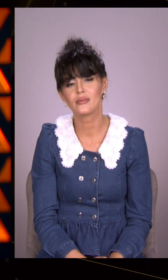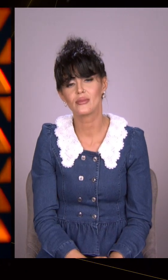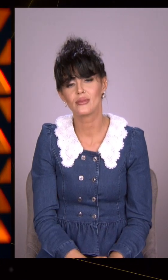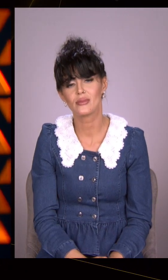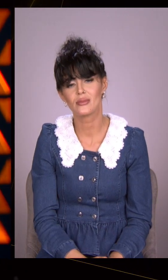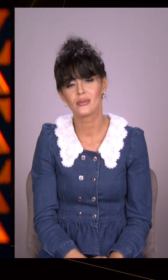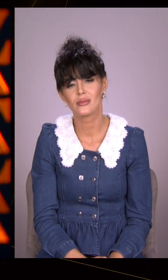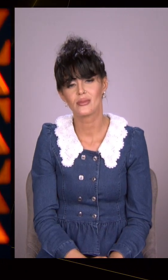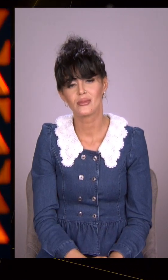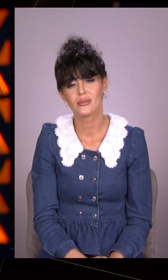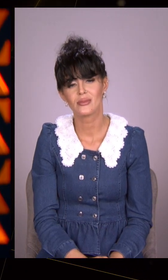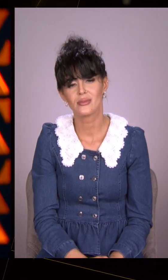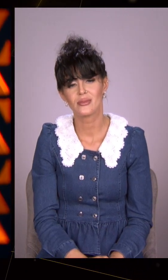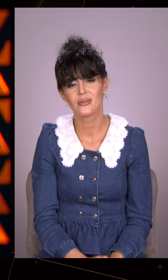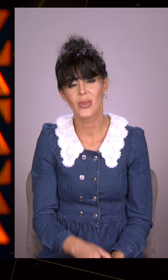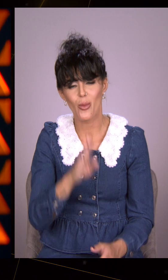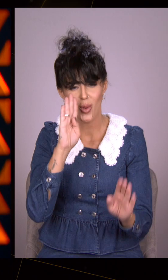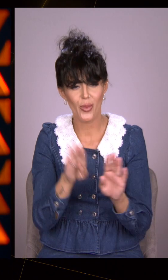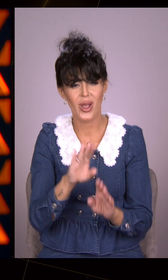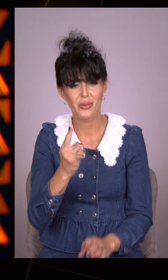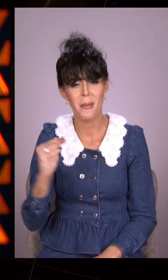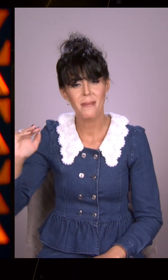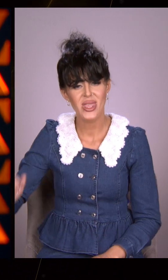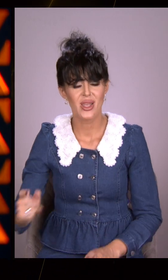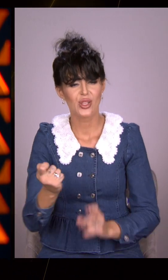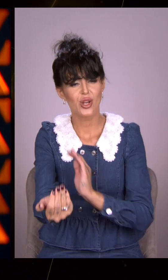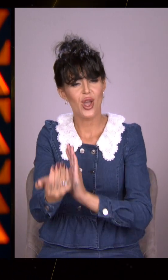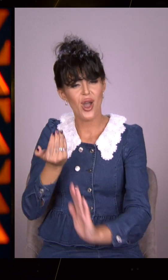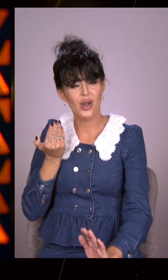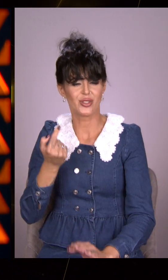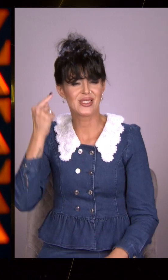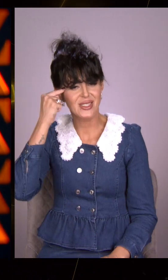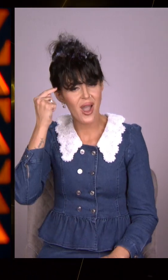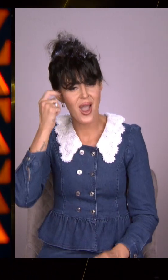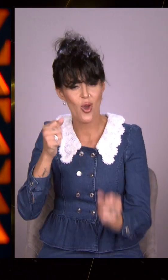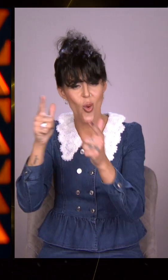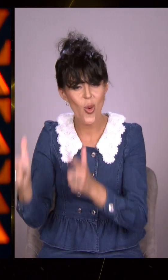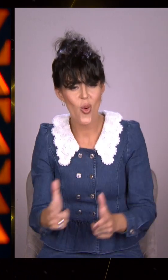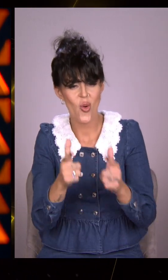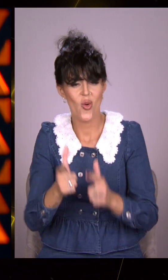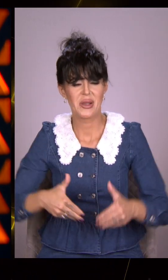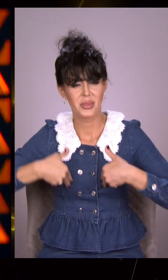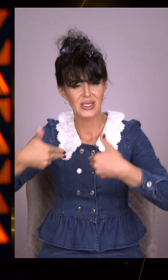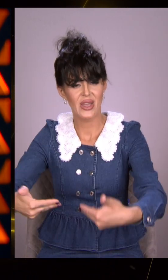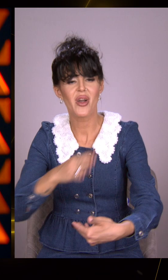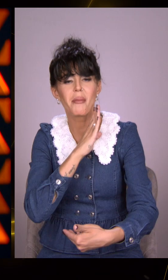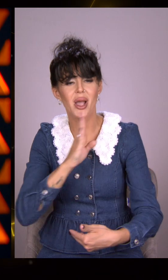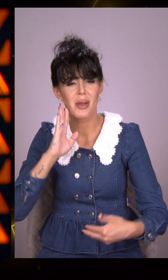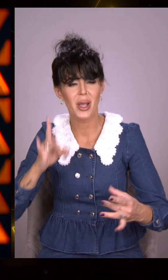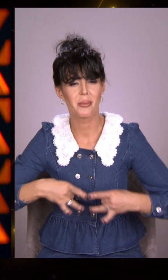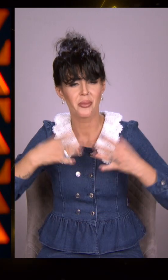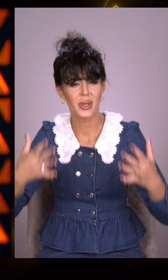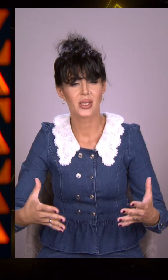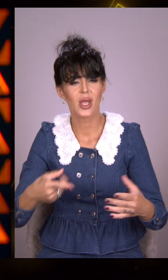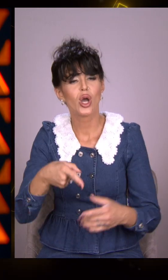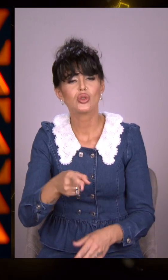Дитина заздалегідь готувалася, щоб маму привітати зі святом. Да. А що там за записочки?